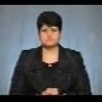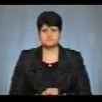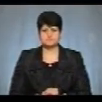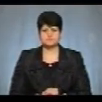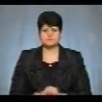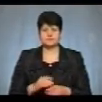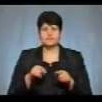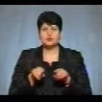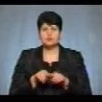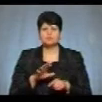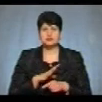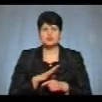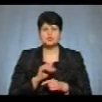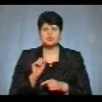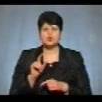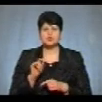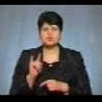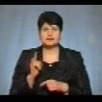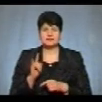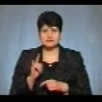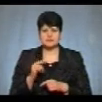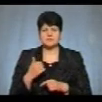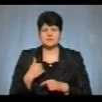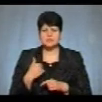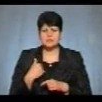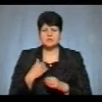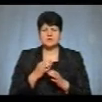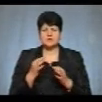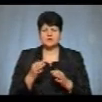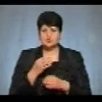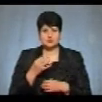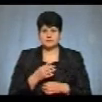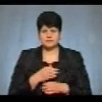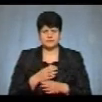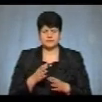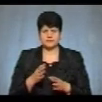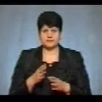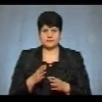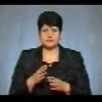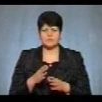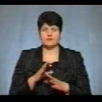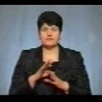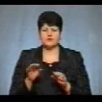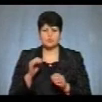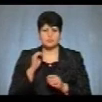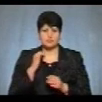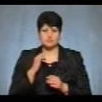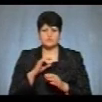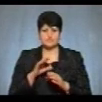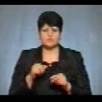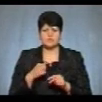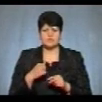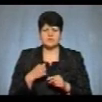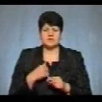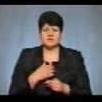То було золота дитина. Він мені нічого не відповів, все сказала, все робив. Я гину за